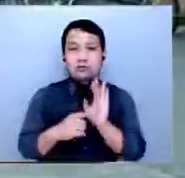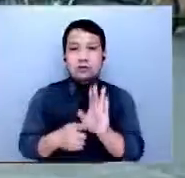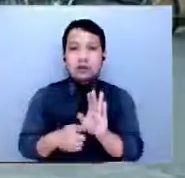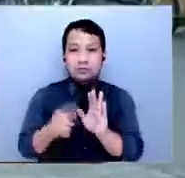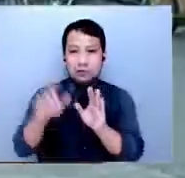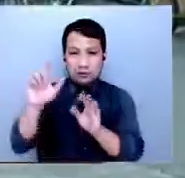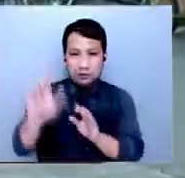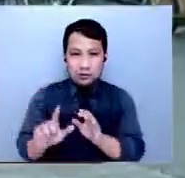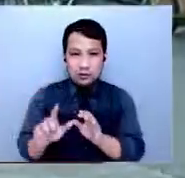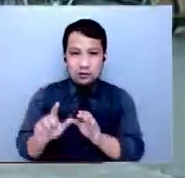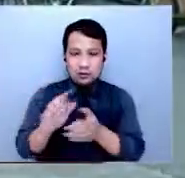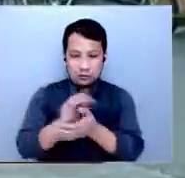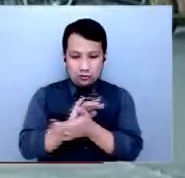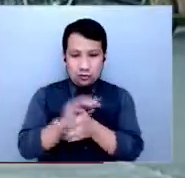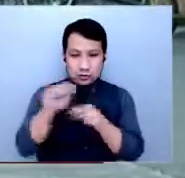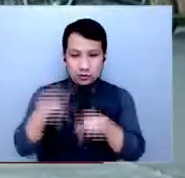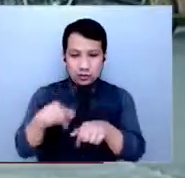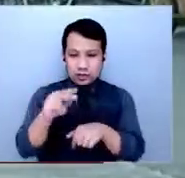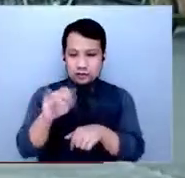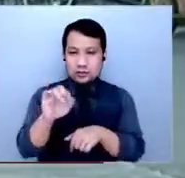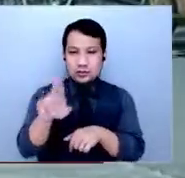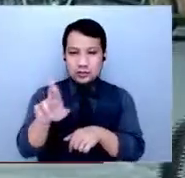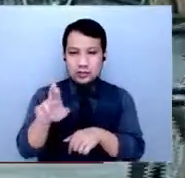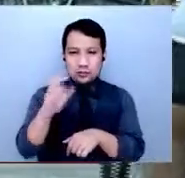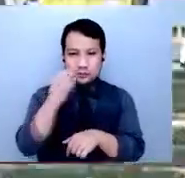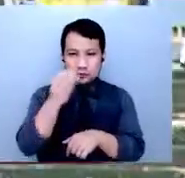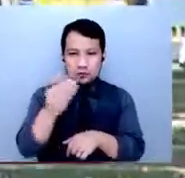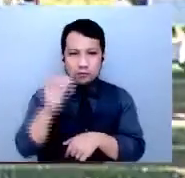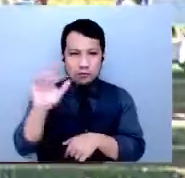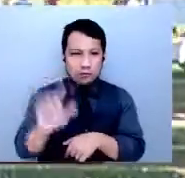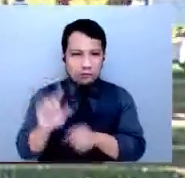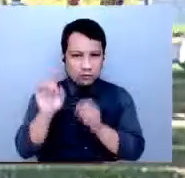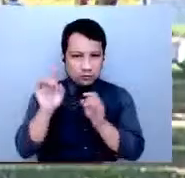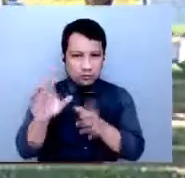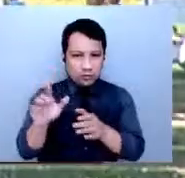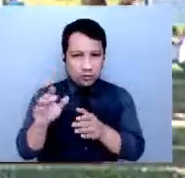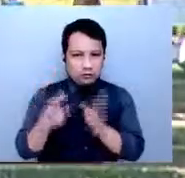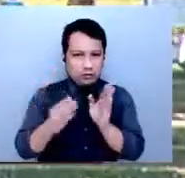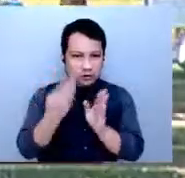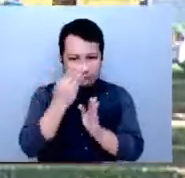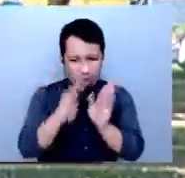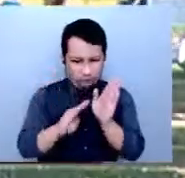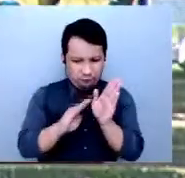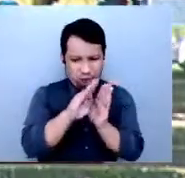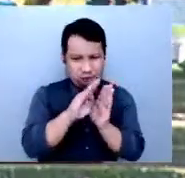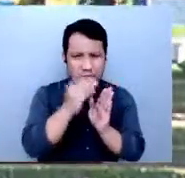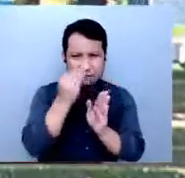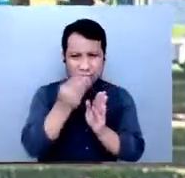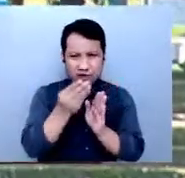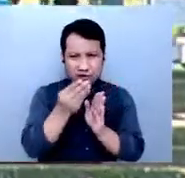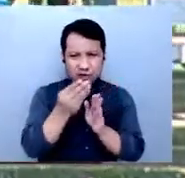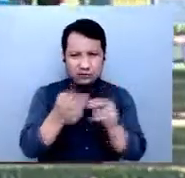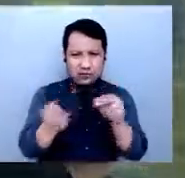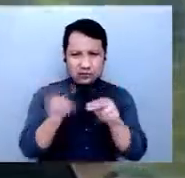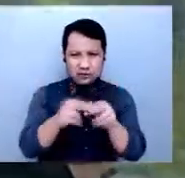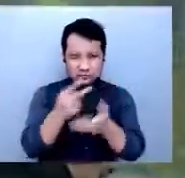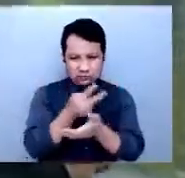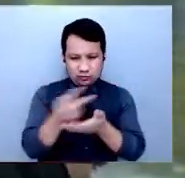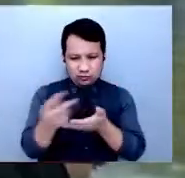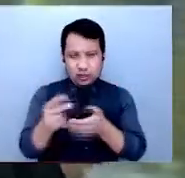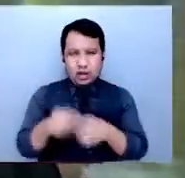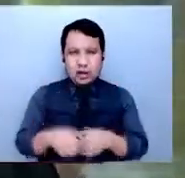ang COVID-19 cases sa Metro Manila. Bahagya lang tumaas ang average daily reported cases sa ikalawang linggo. At